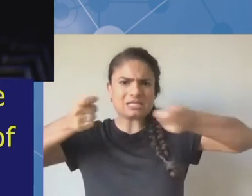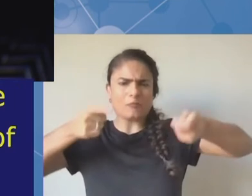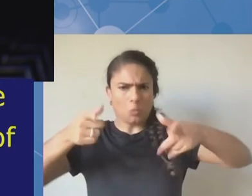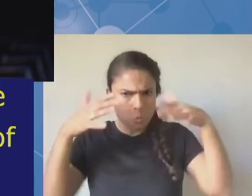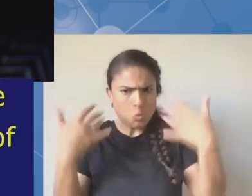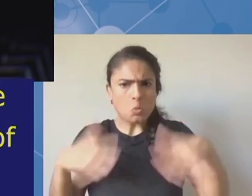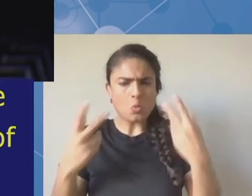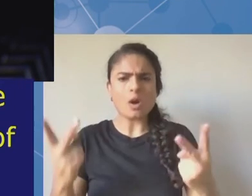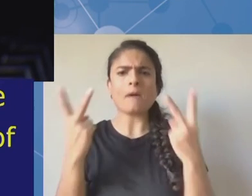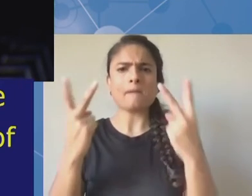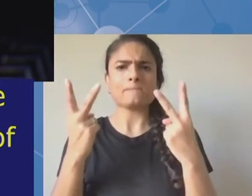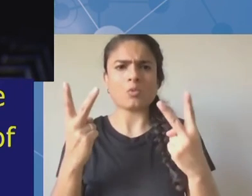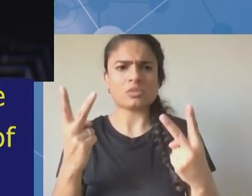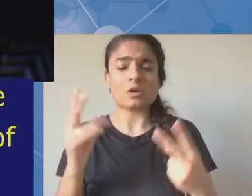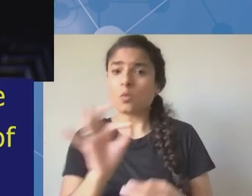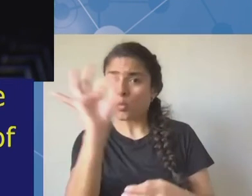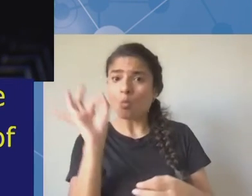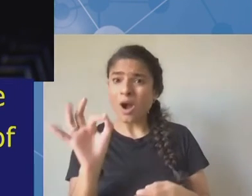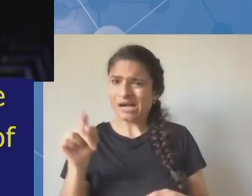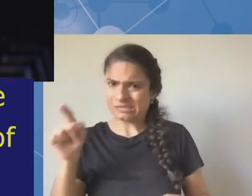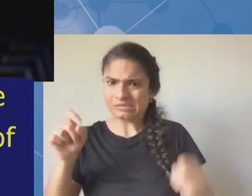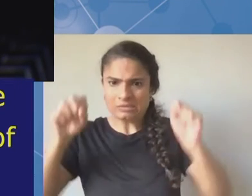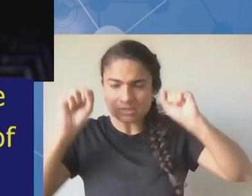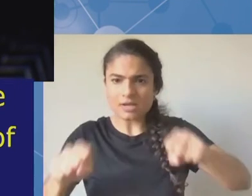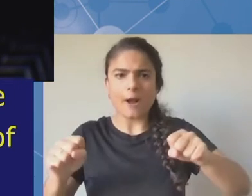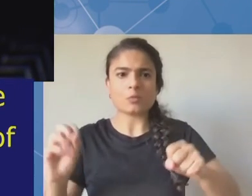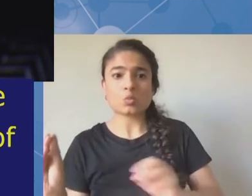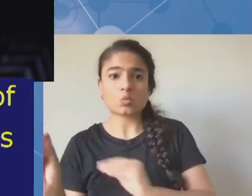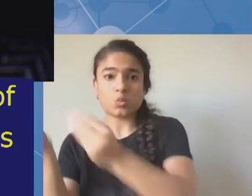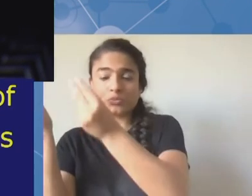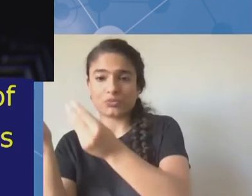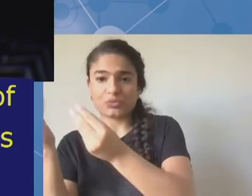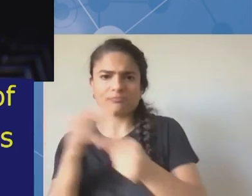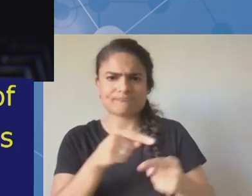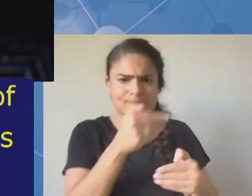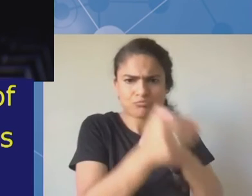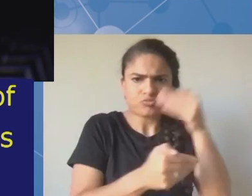школ по управлению интернетом. Это такие организации, которые